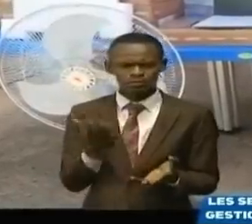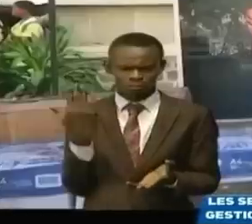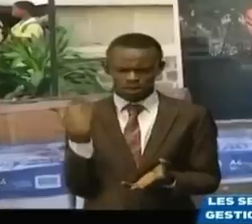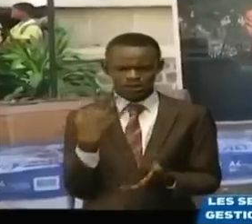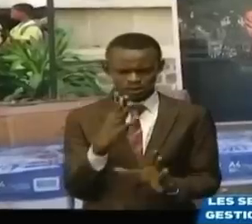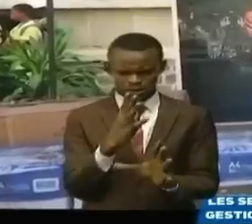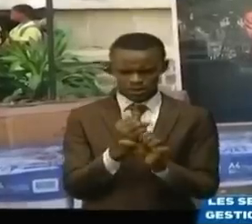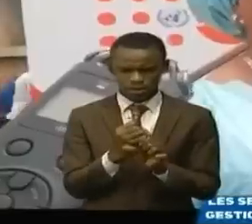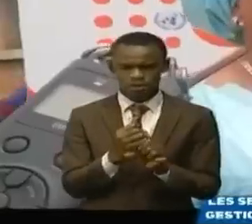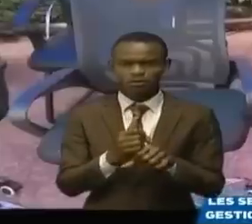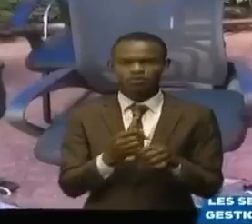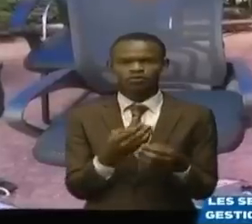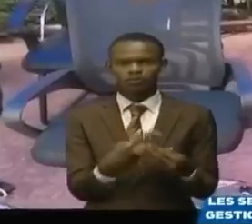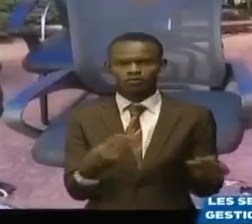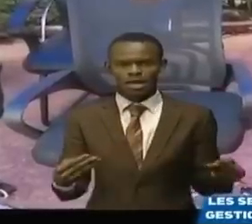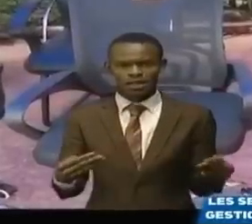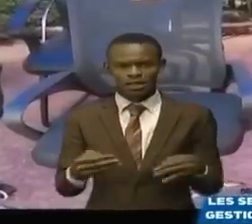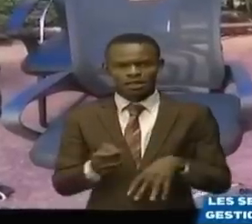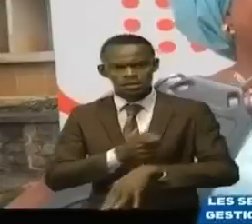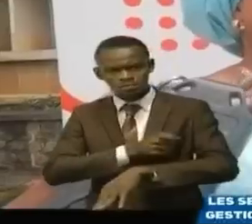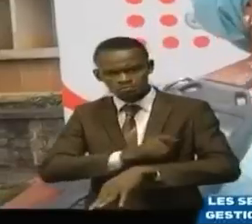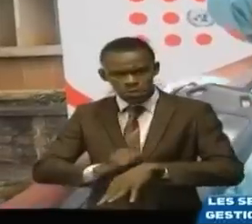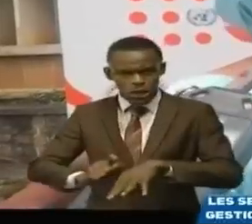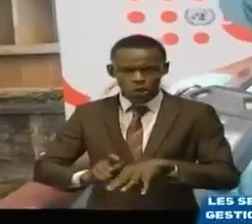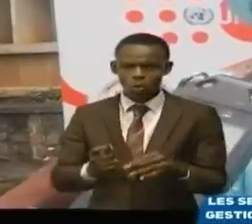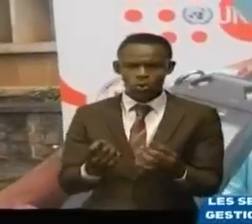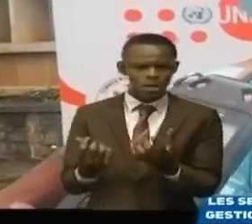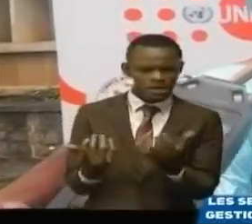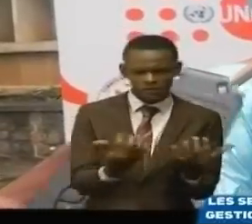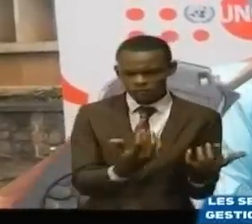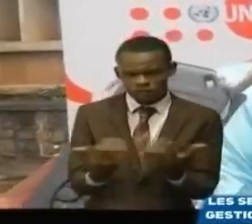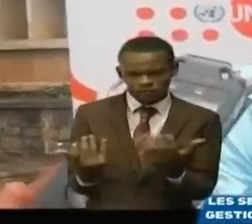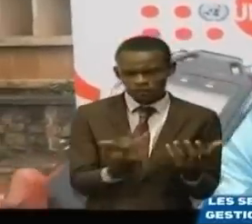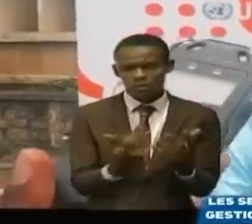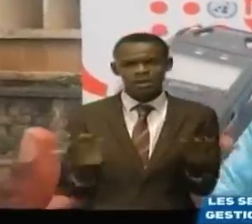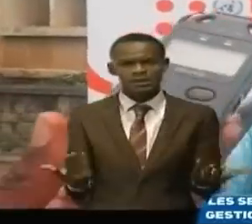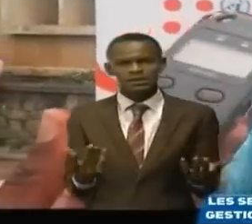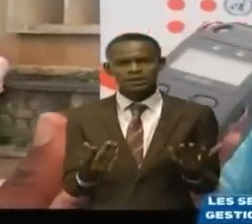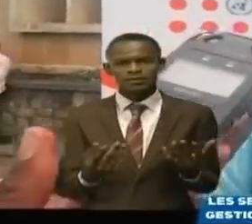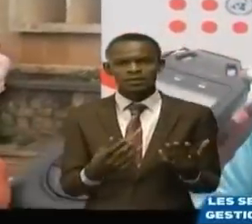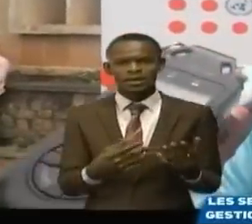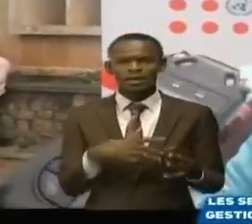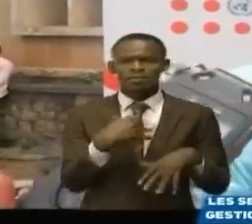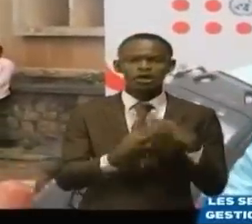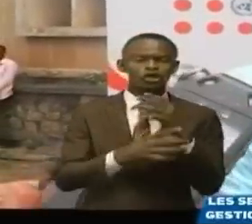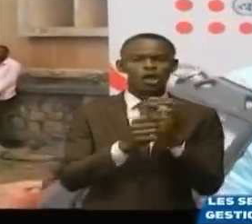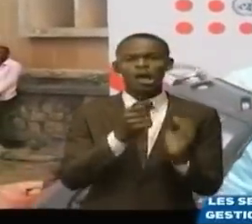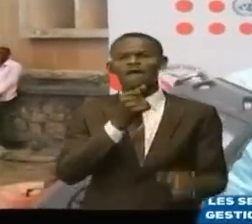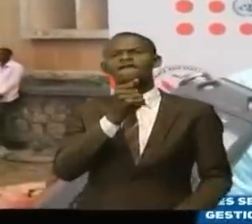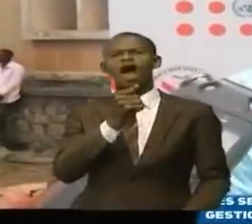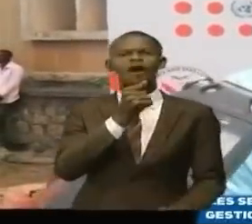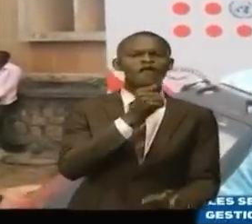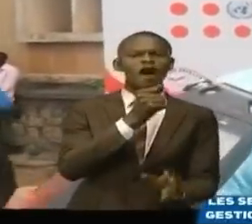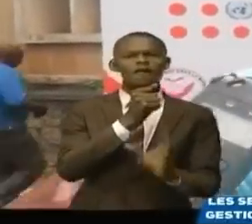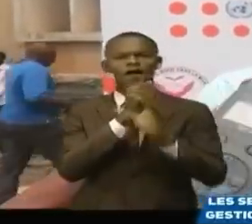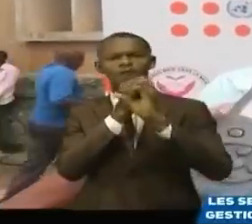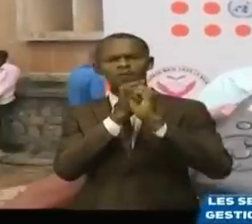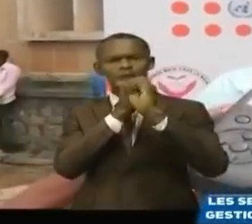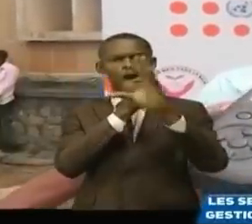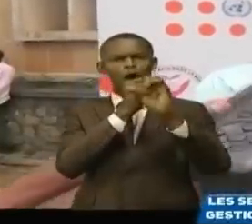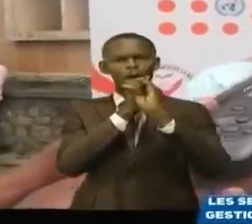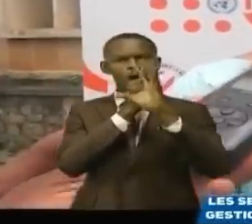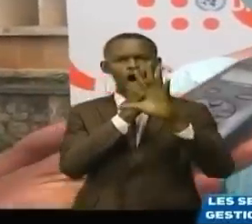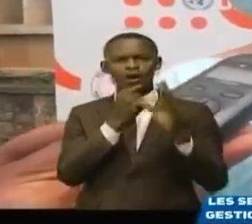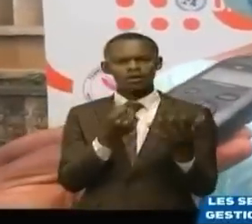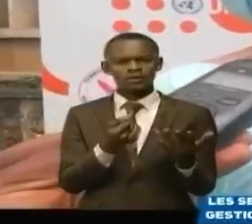du bureau, on a eu des fournitures du bureau, matériel de sensibilisation. C'est pour les rendre efficaces vraiment pour bien